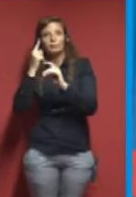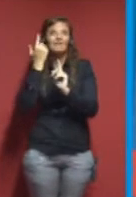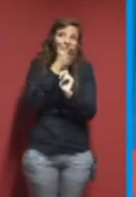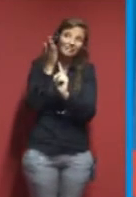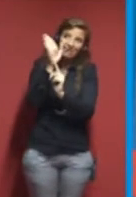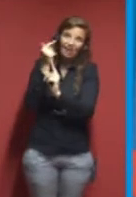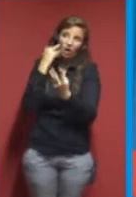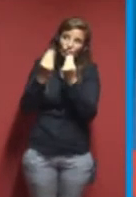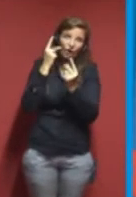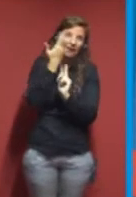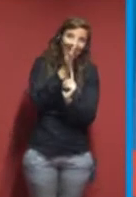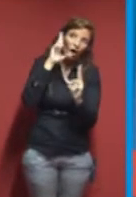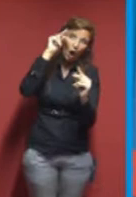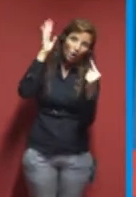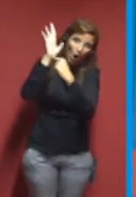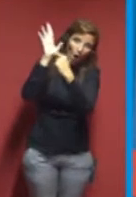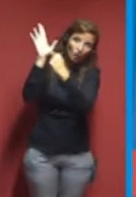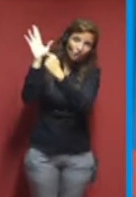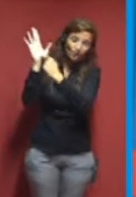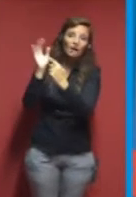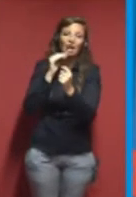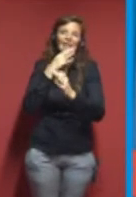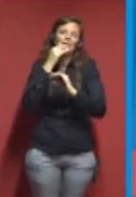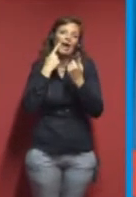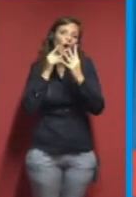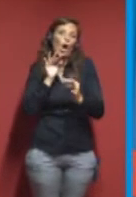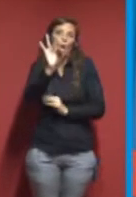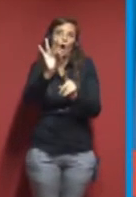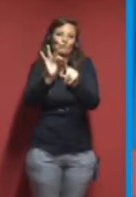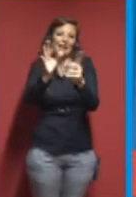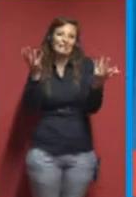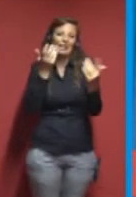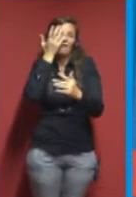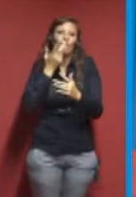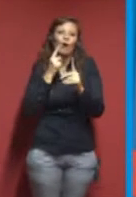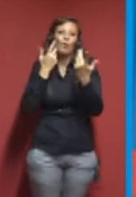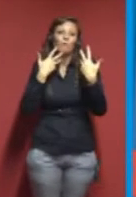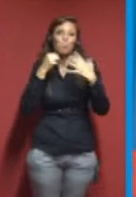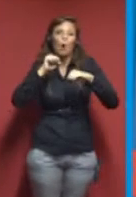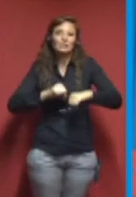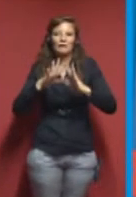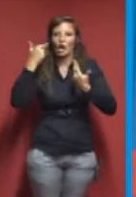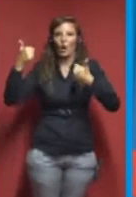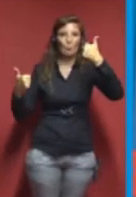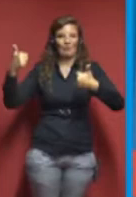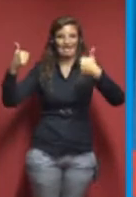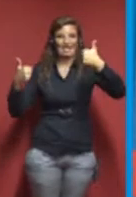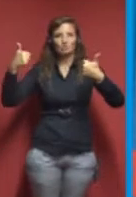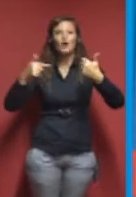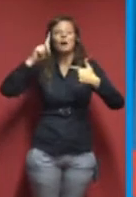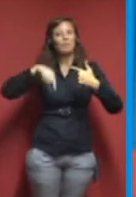ovviamente l'attenzione è quella di avere la possibilità di competere anche con i